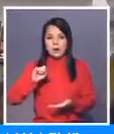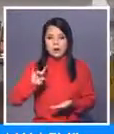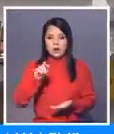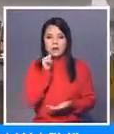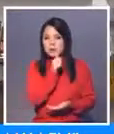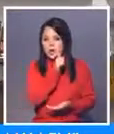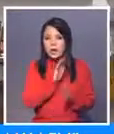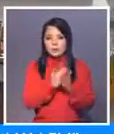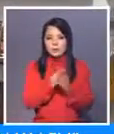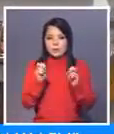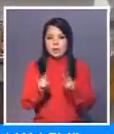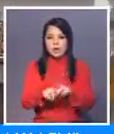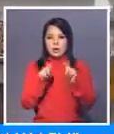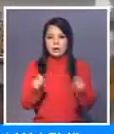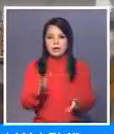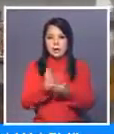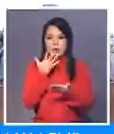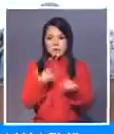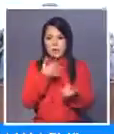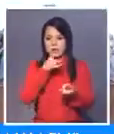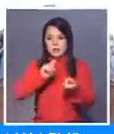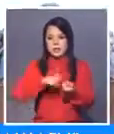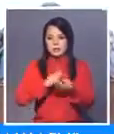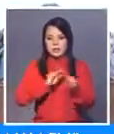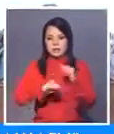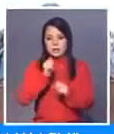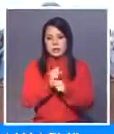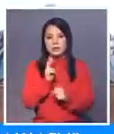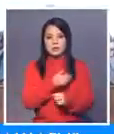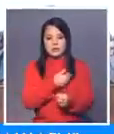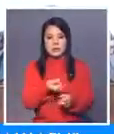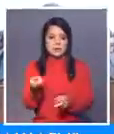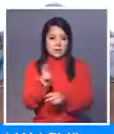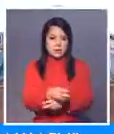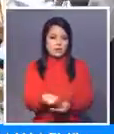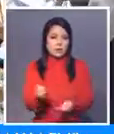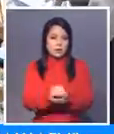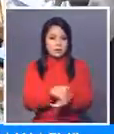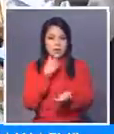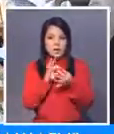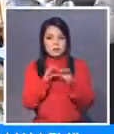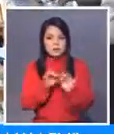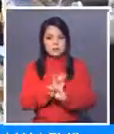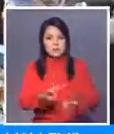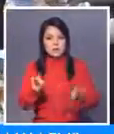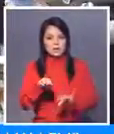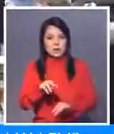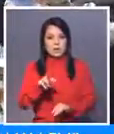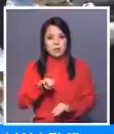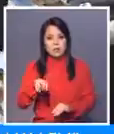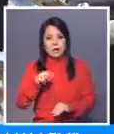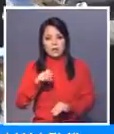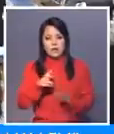мобильді кітапхананың тұсаукесері өтті. Заманға сай жасалған құрылғы келушілерге кеңінен таныстырылды. Сонымен қатар Тұманбай Молдағалиевтің 80